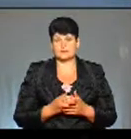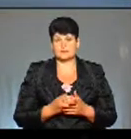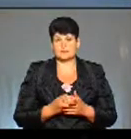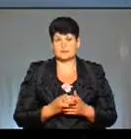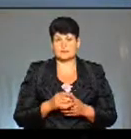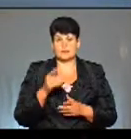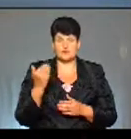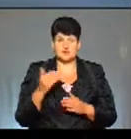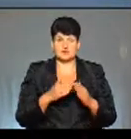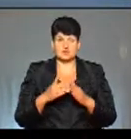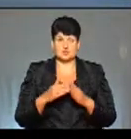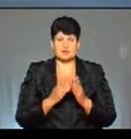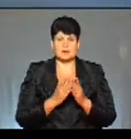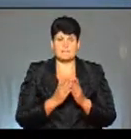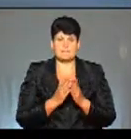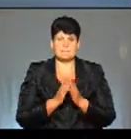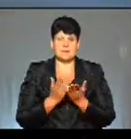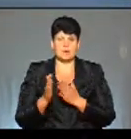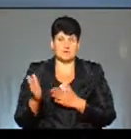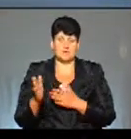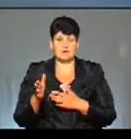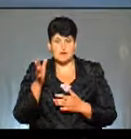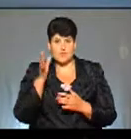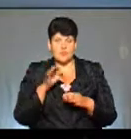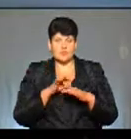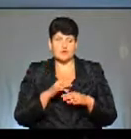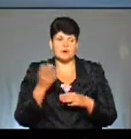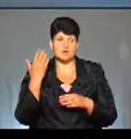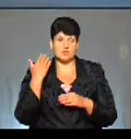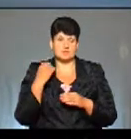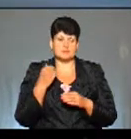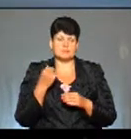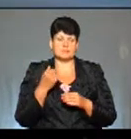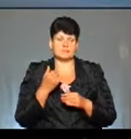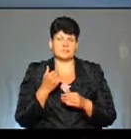Ваші сусіди, бібліотека наукова, проводила колись презентацію